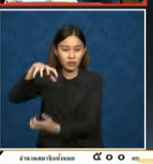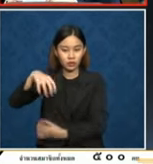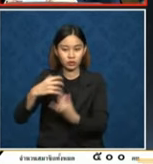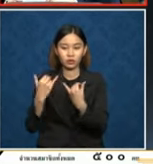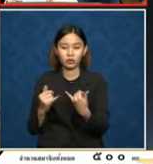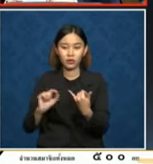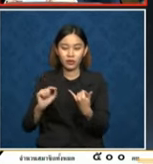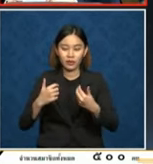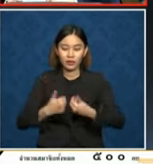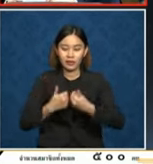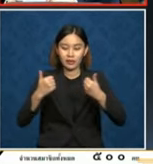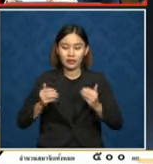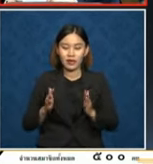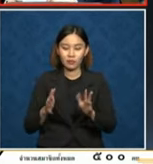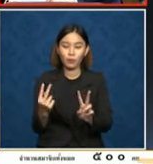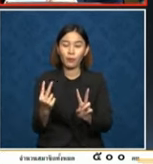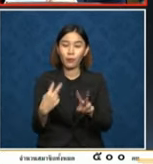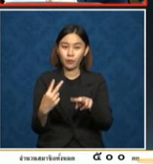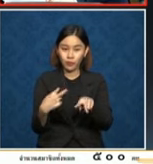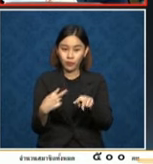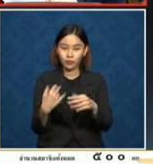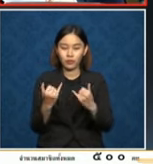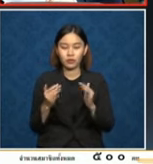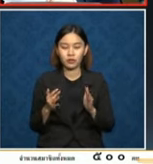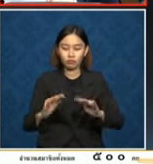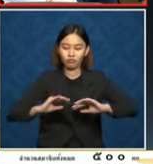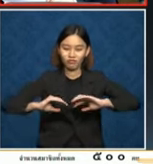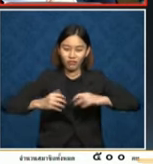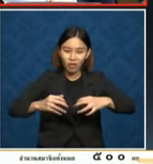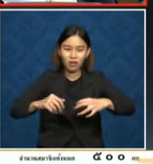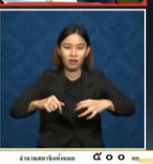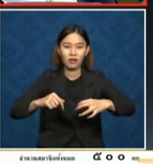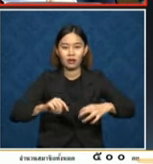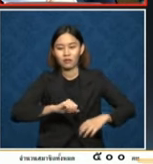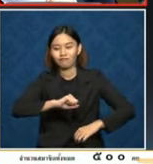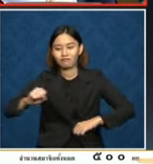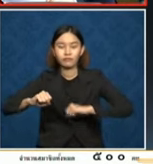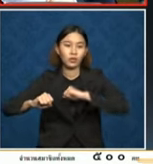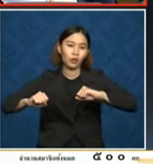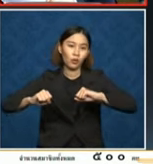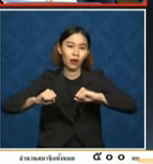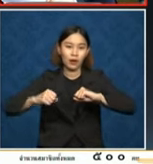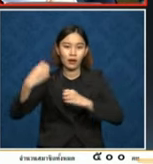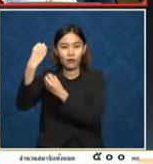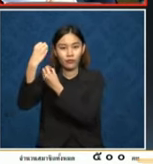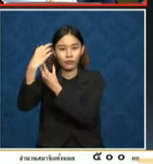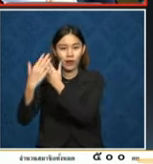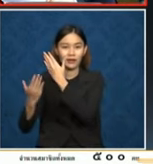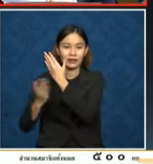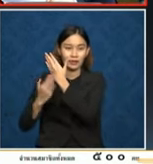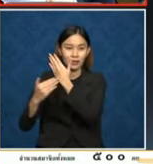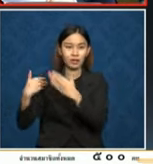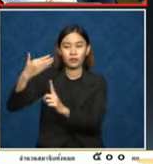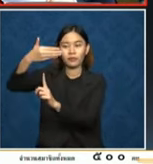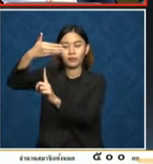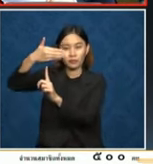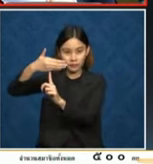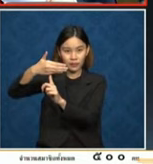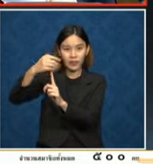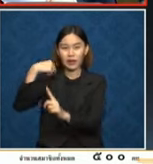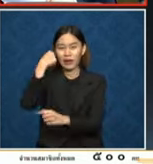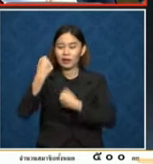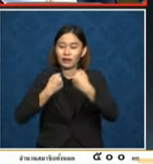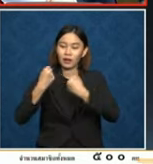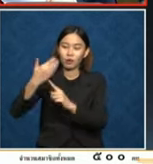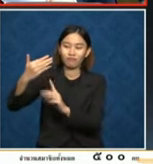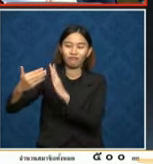จจุบันได้ขยายถนนเป็น4เลนสภาพถนนที่พังทางเบี่ยงซ้ายขวาสัญญาณไฟเตือนต้องมีป้ายเตือนสำหรับผู้ใช้รถใช้ถ